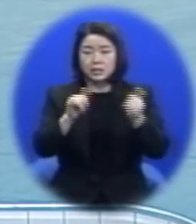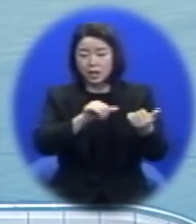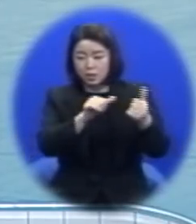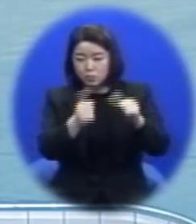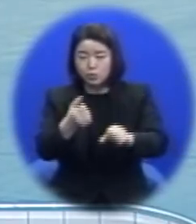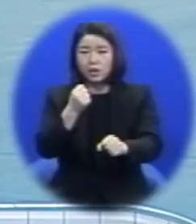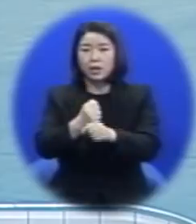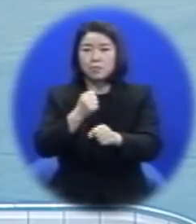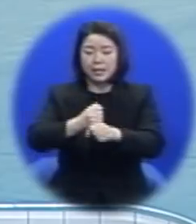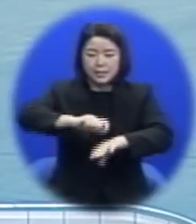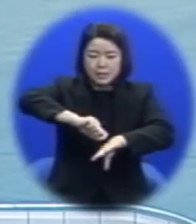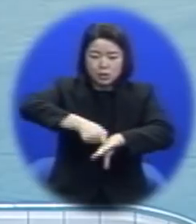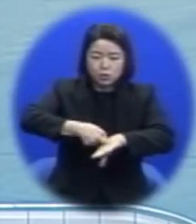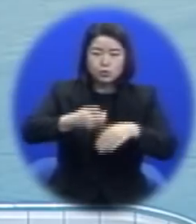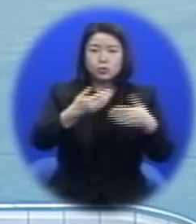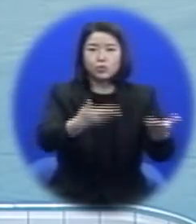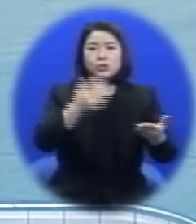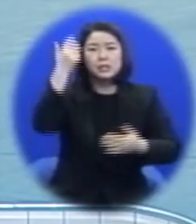일으키는 영입니다.